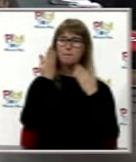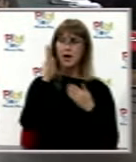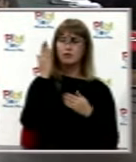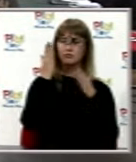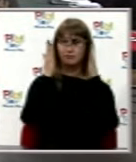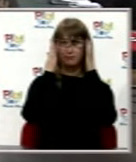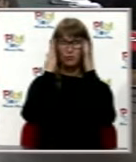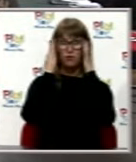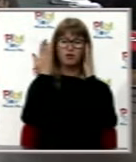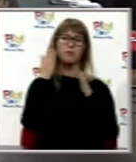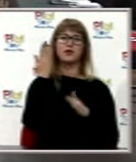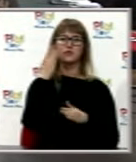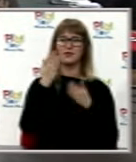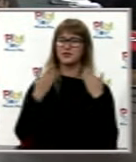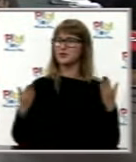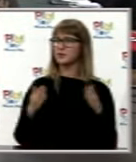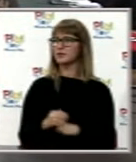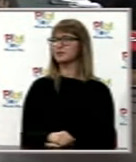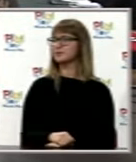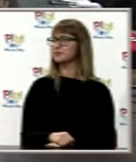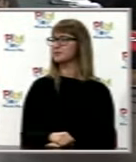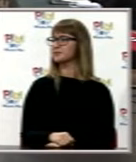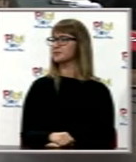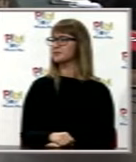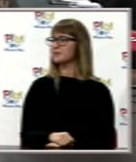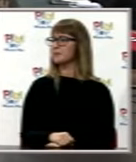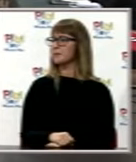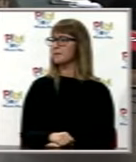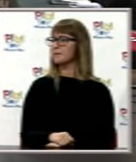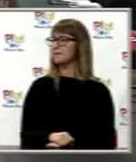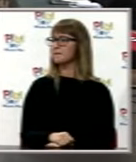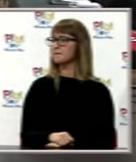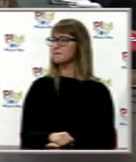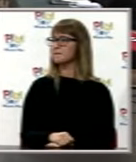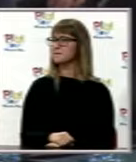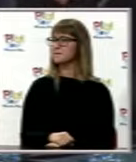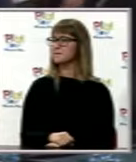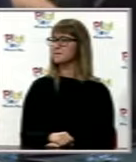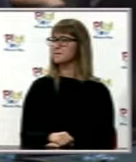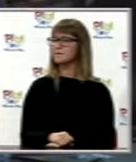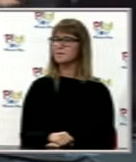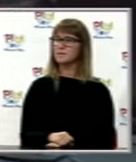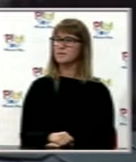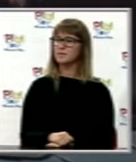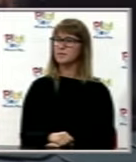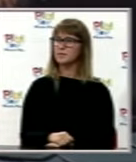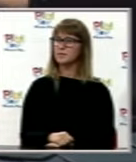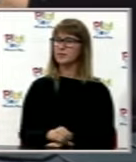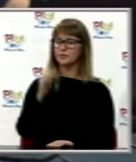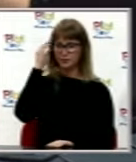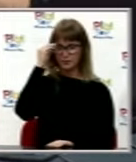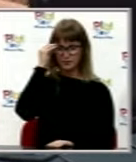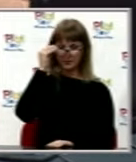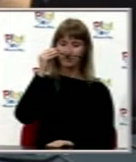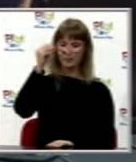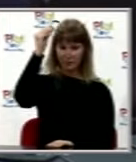dziękuję. Dziękuję bardzo. Pani radna Jolanta Lubińska, bardzo proszę. A ja, proszę Państwa, przypominam,